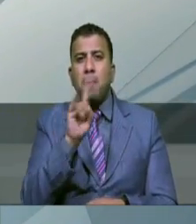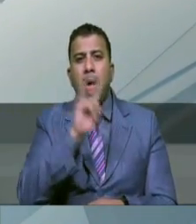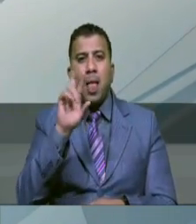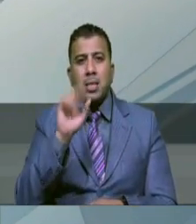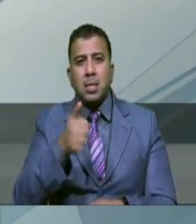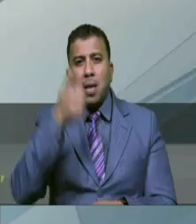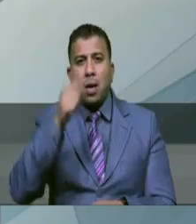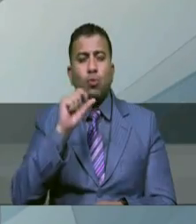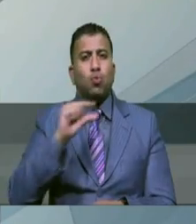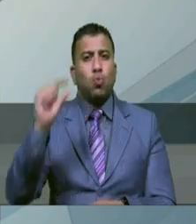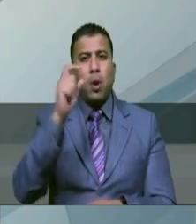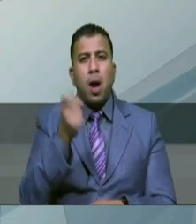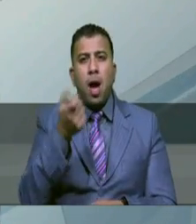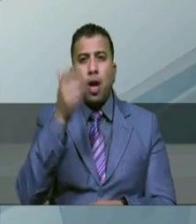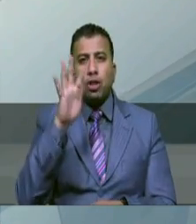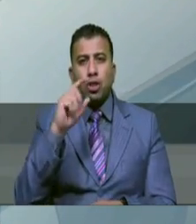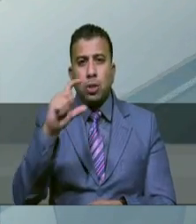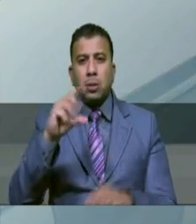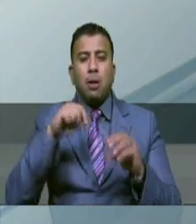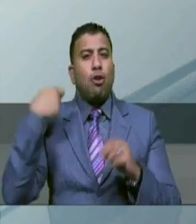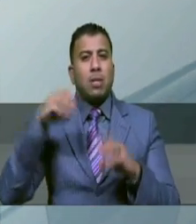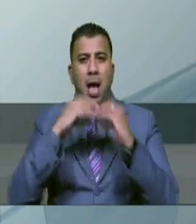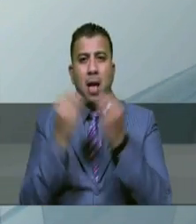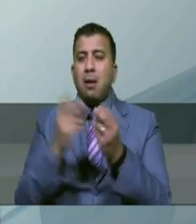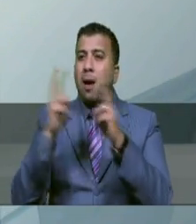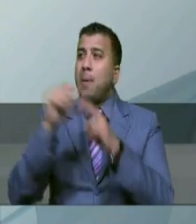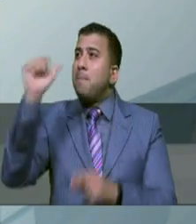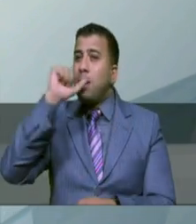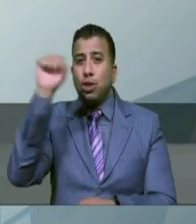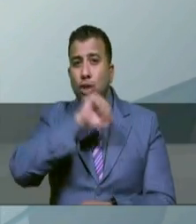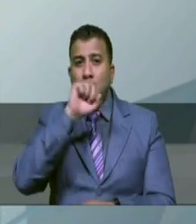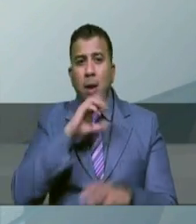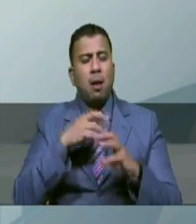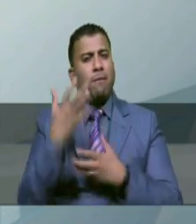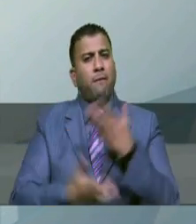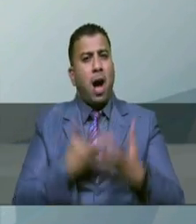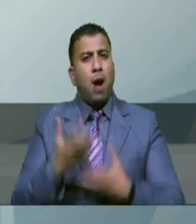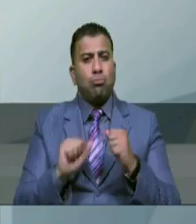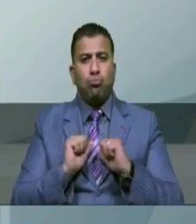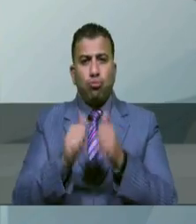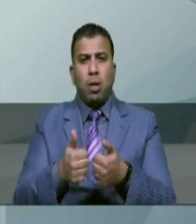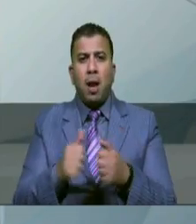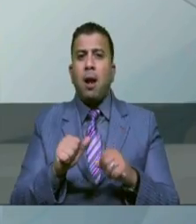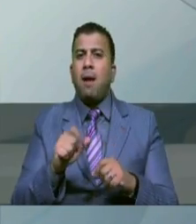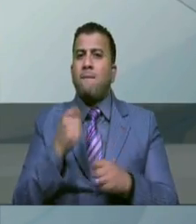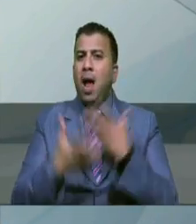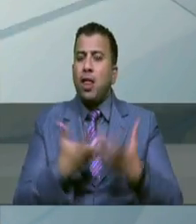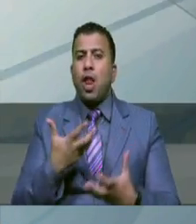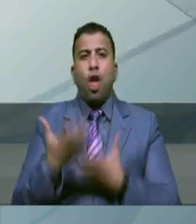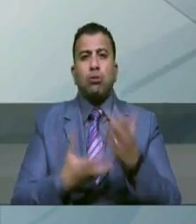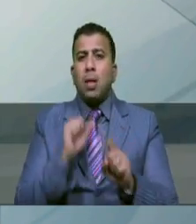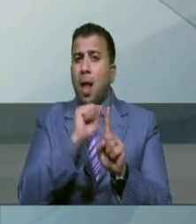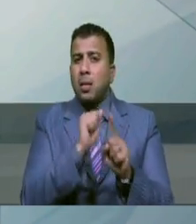المهندس راشد الليم رئيس هيئة كهرباء ومياه الشارقة حرص الهيئة على التفاعل والمشاركة في كافة الفعاليات والأنشطة